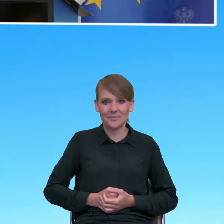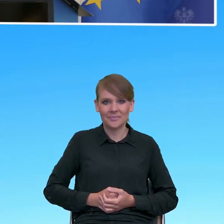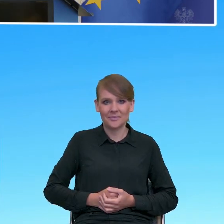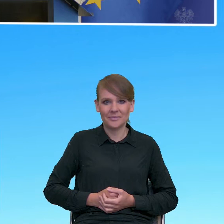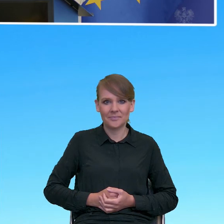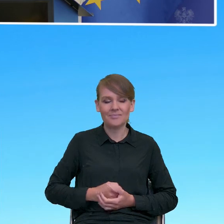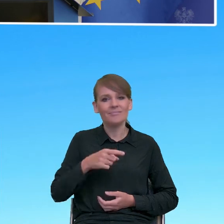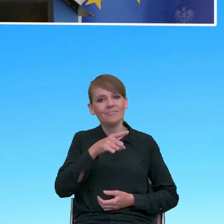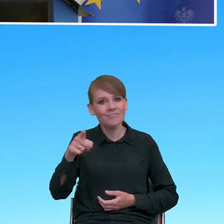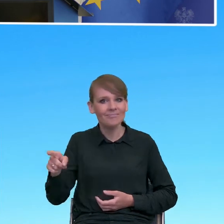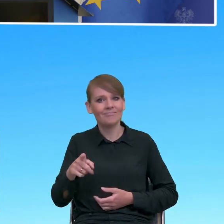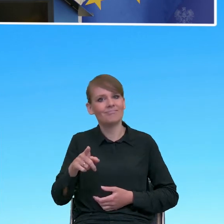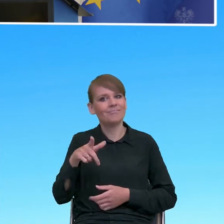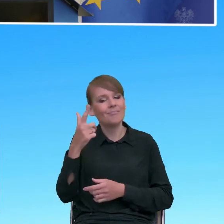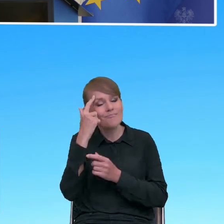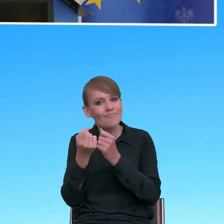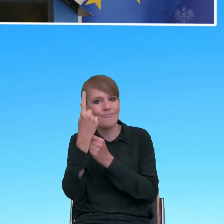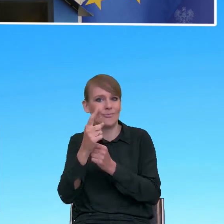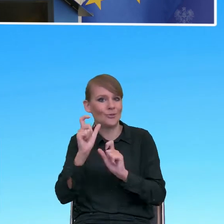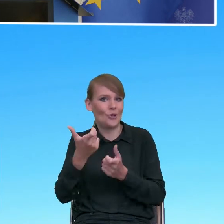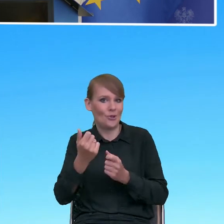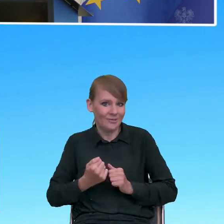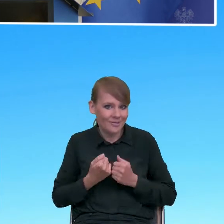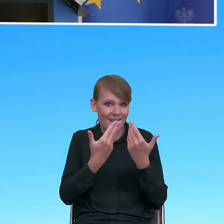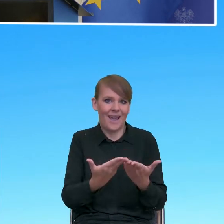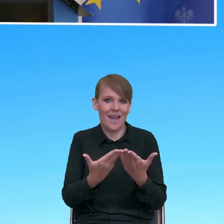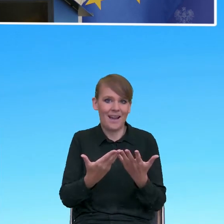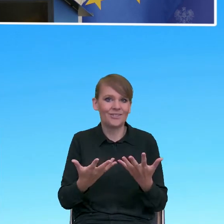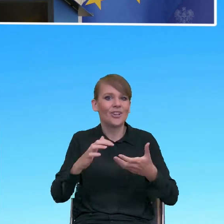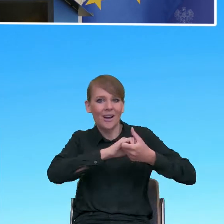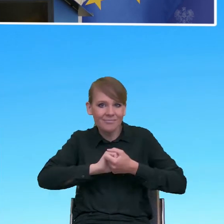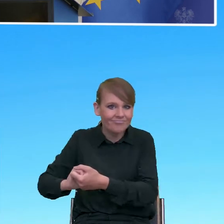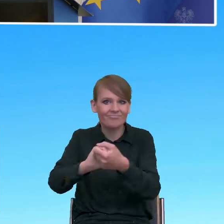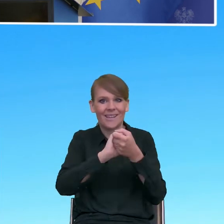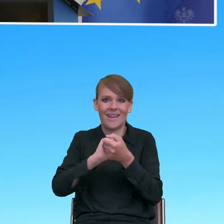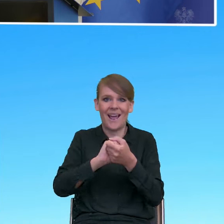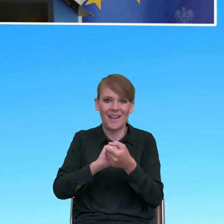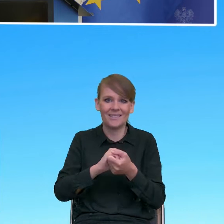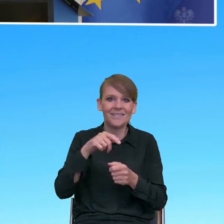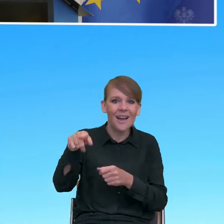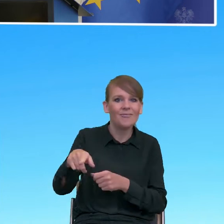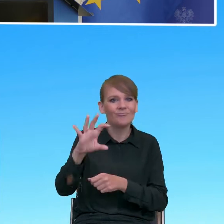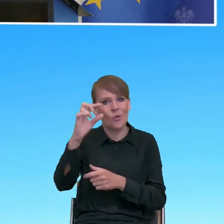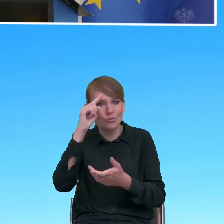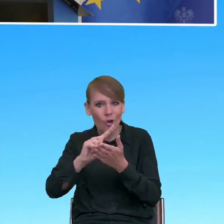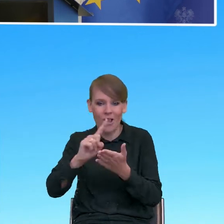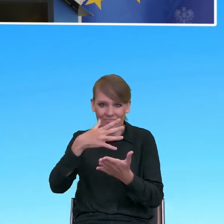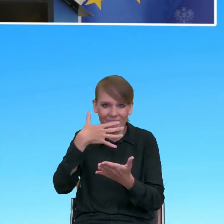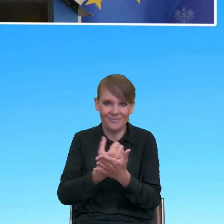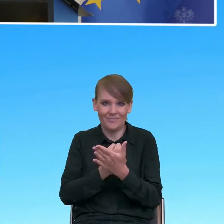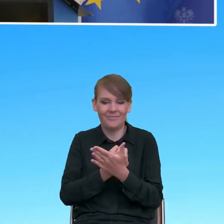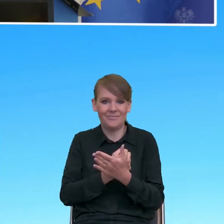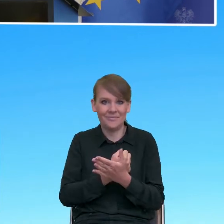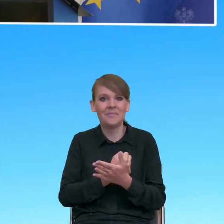coś od siebie, żeby się zintegrowali, wykorzystali swój potencjał i pokazali osobom, które